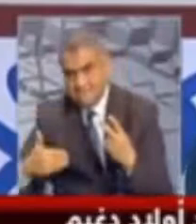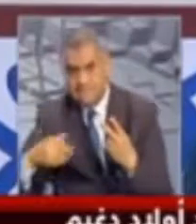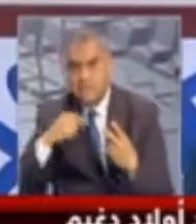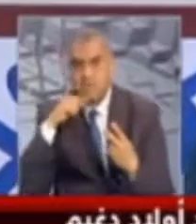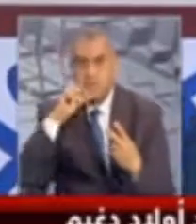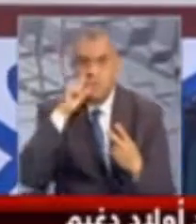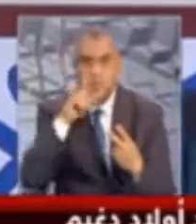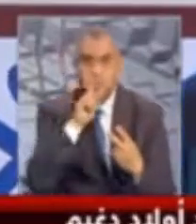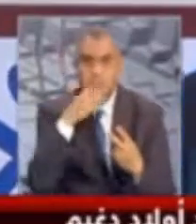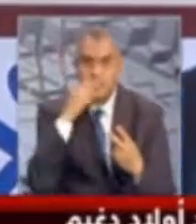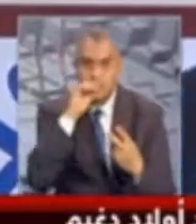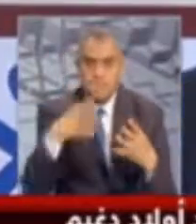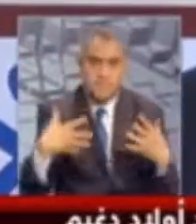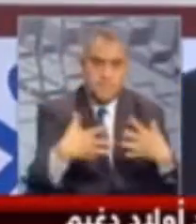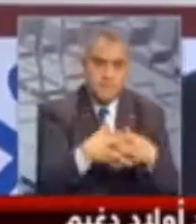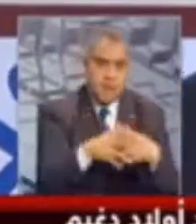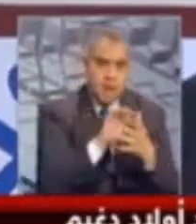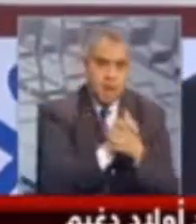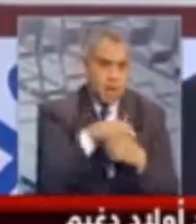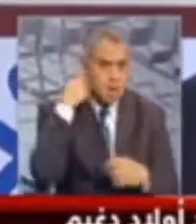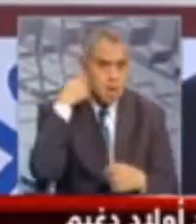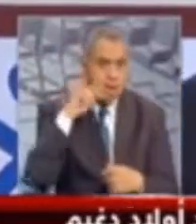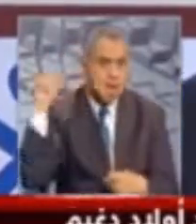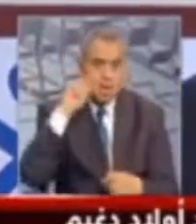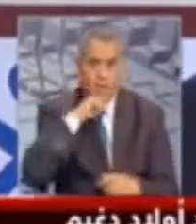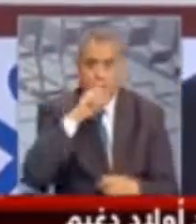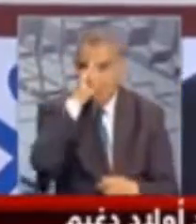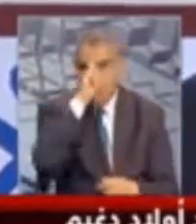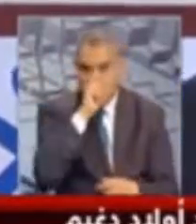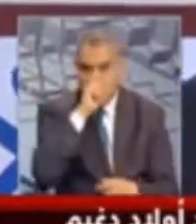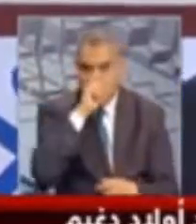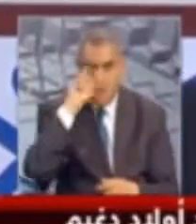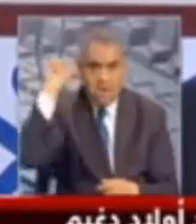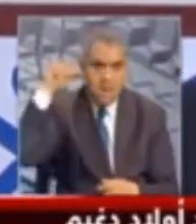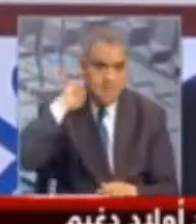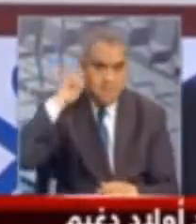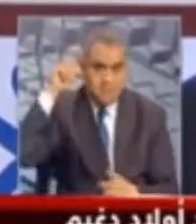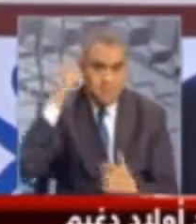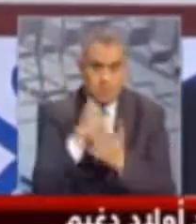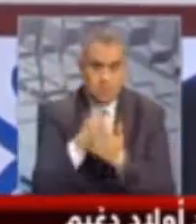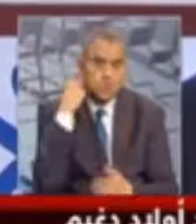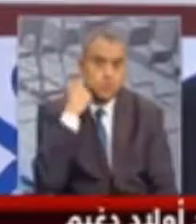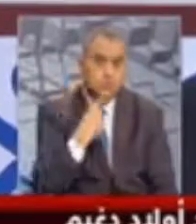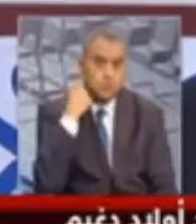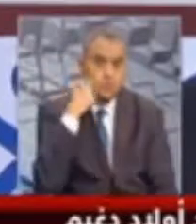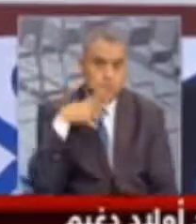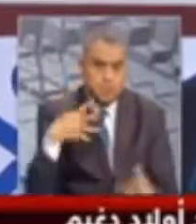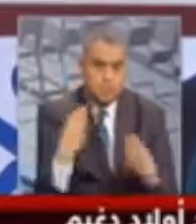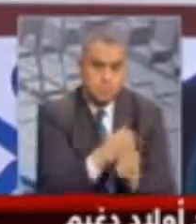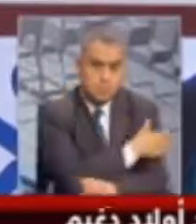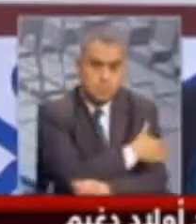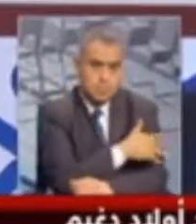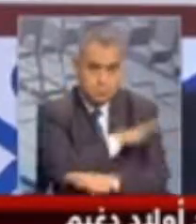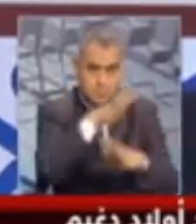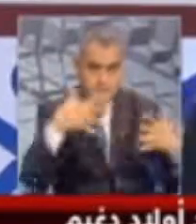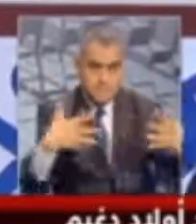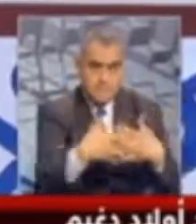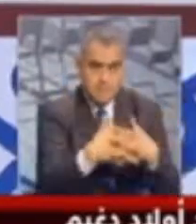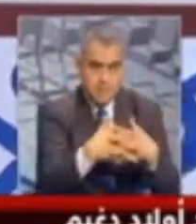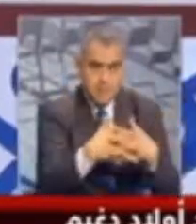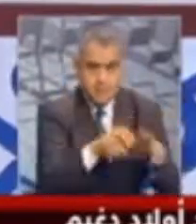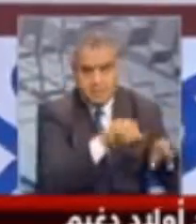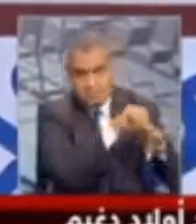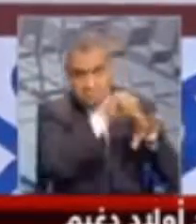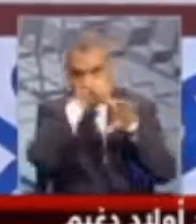مختار الجمعة وبصحبته معالي وزير اوقاف الشيخ نصر وزير اوقاف السودان ووفد المرافق لسيادته، انهم